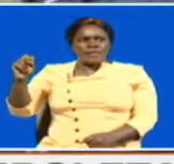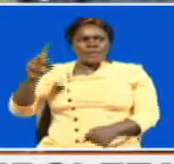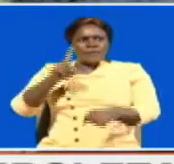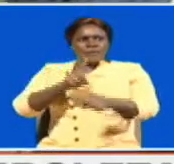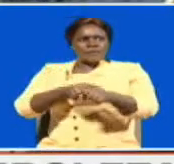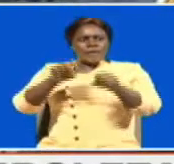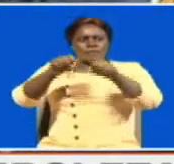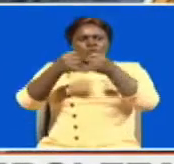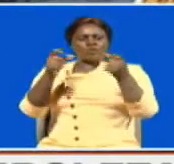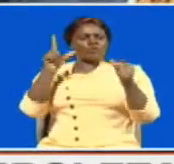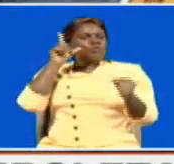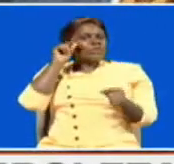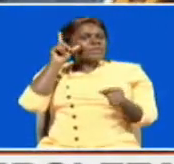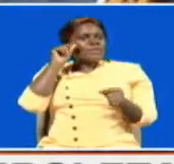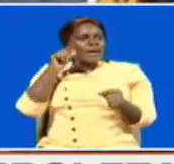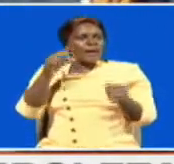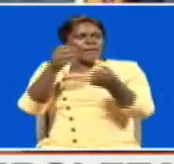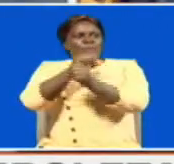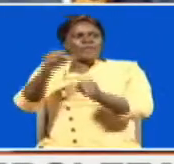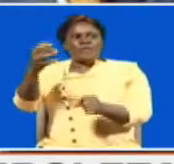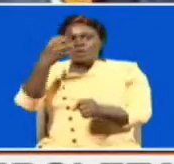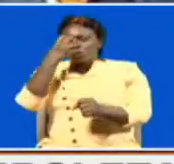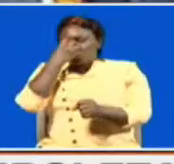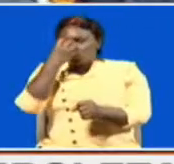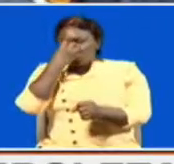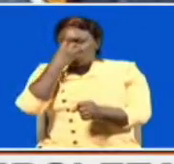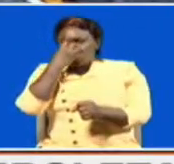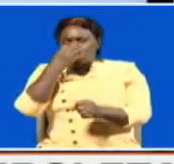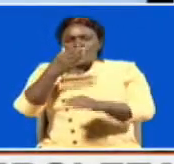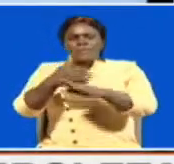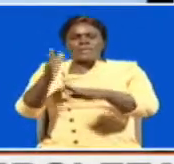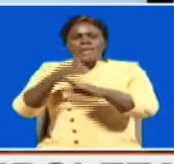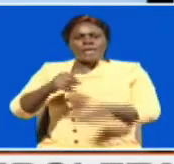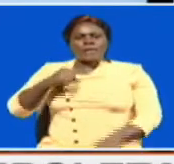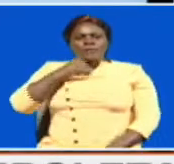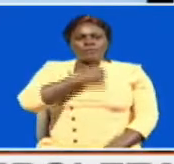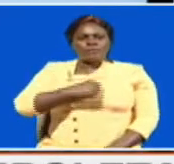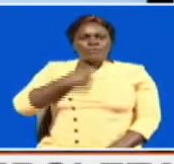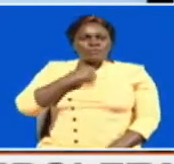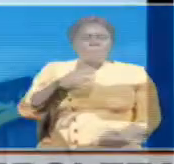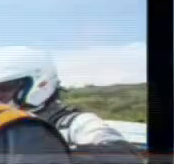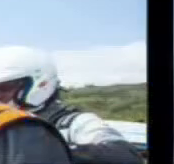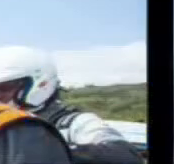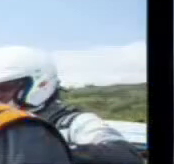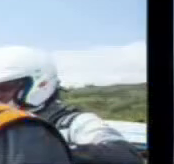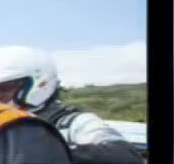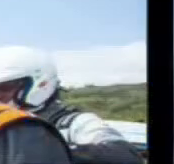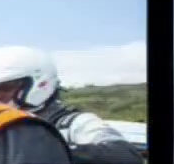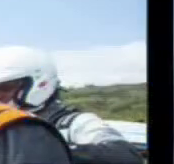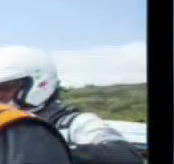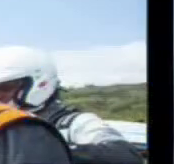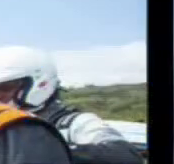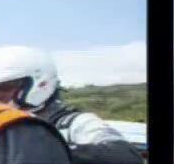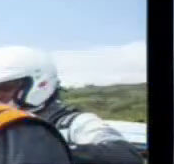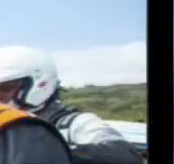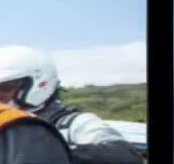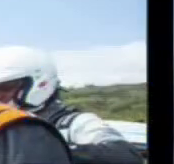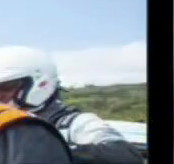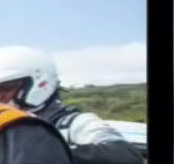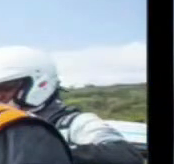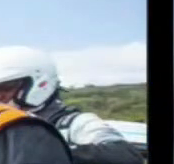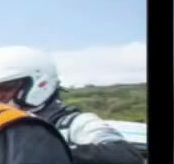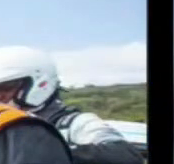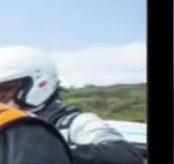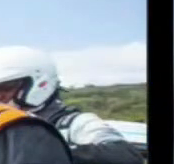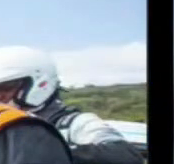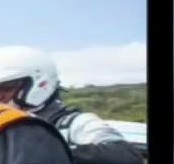Katika mtandao wa Twitter, Rais William Ruto ametuma risala zake za rambirambi huku akimtaja Sean kwa